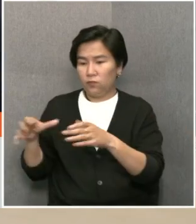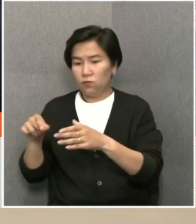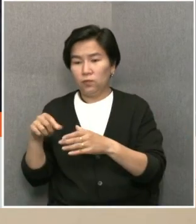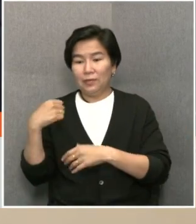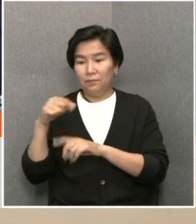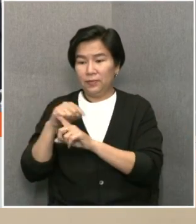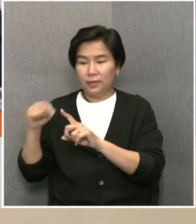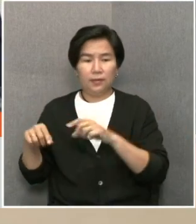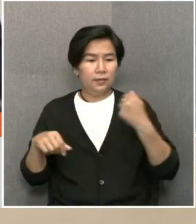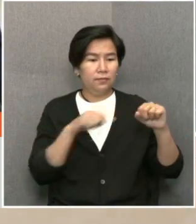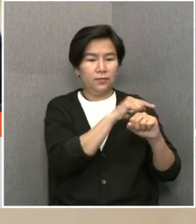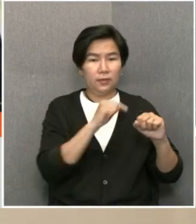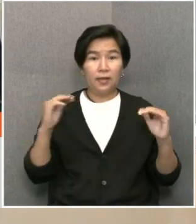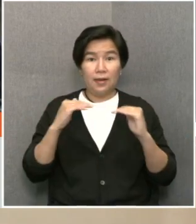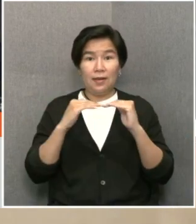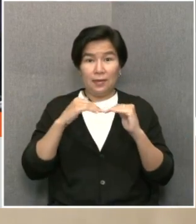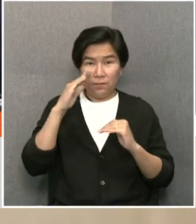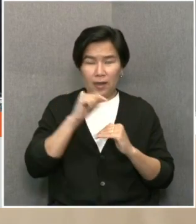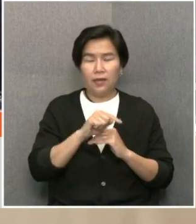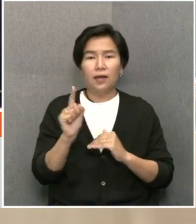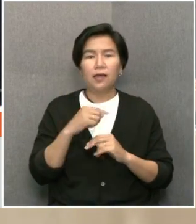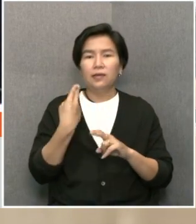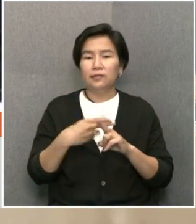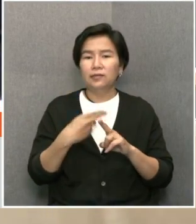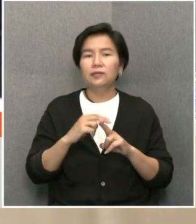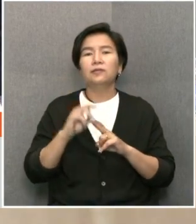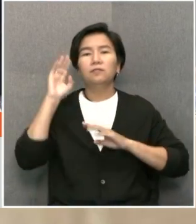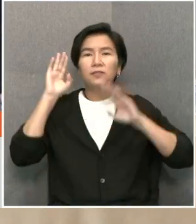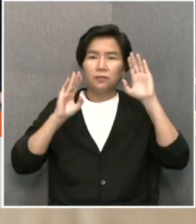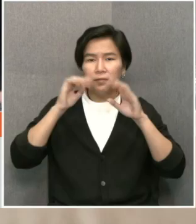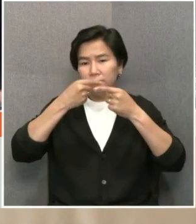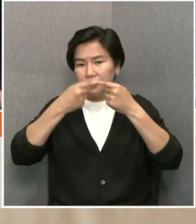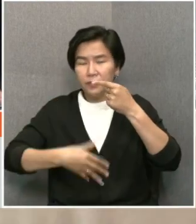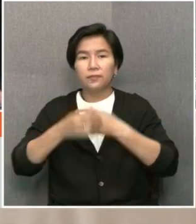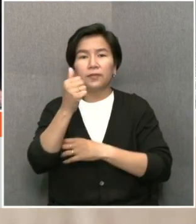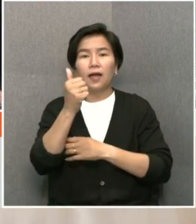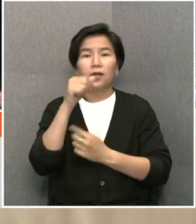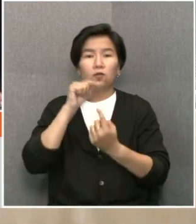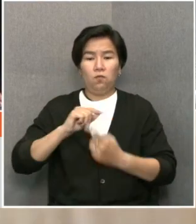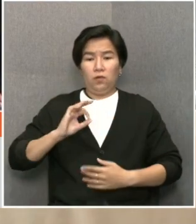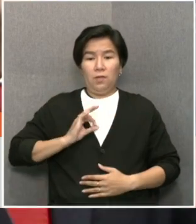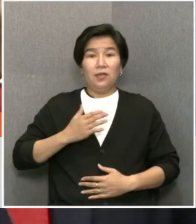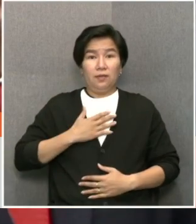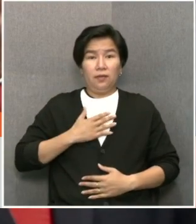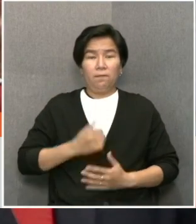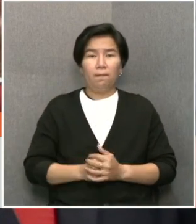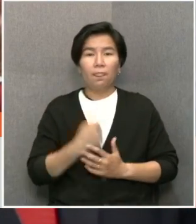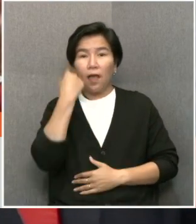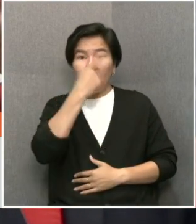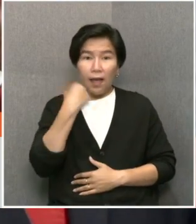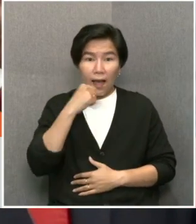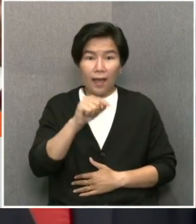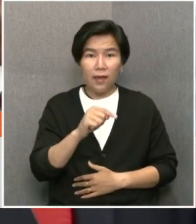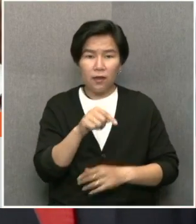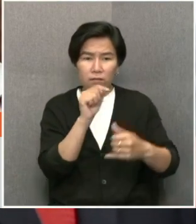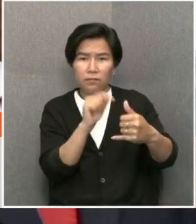เข้าชื่อร้องต่อประธานแห่งสภาที่ตนเป็นสมาชิกว่าสมาชิกภาพของสมาชิกคนใดคนหนึ่งแห่งสภา